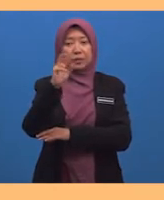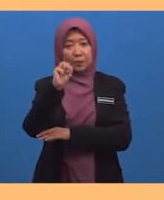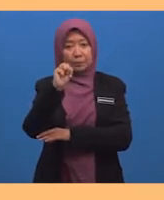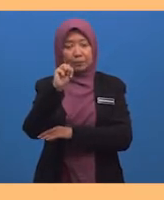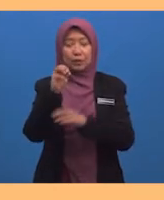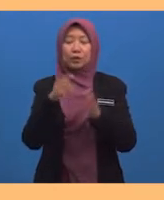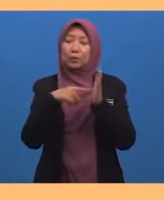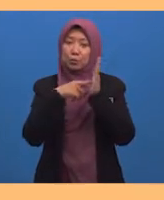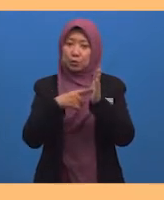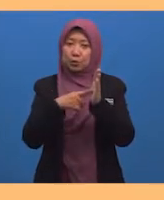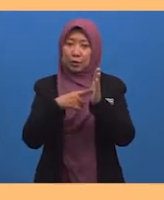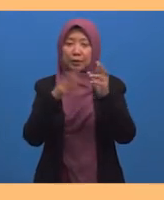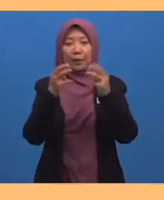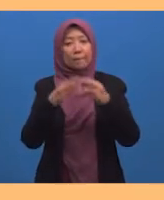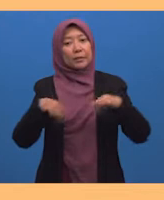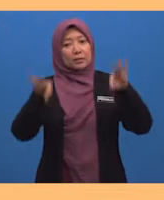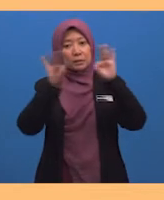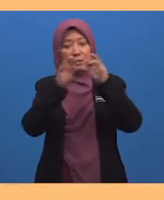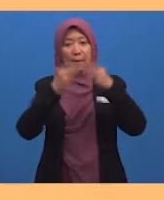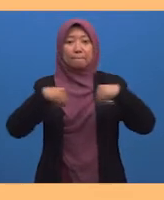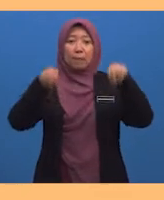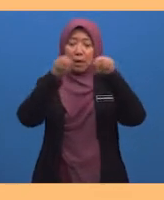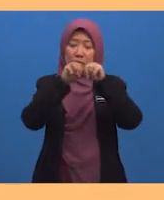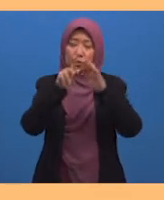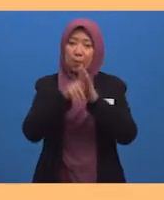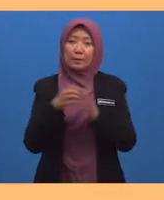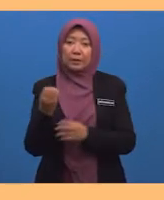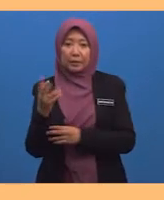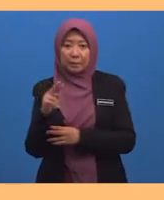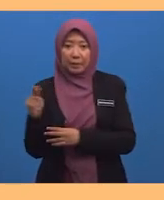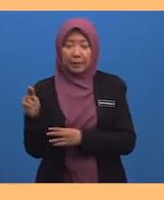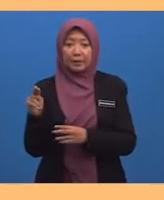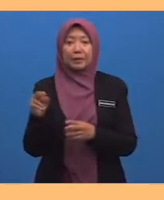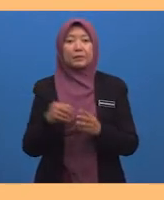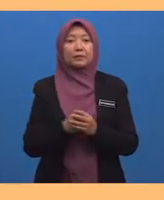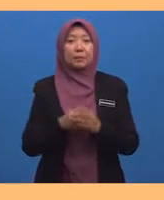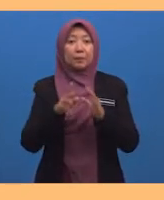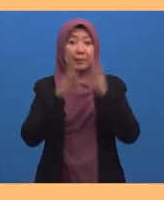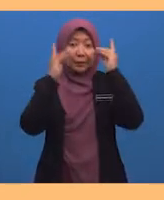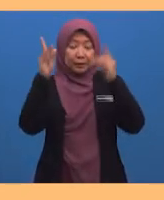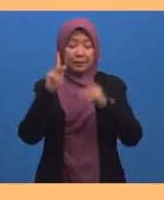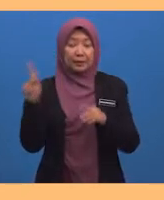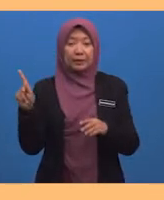masjid dalam membantu perkembangan pendidikan di Aceh.